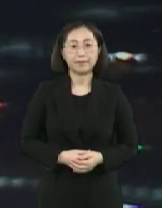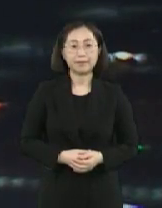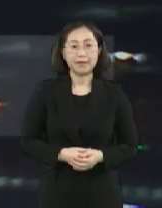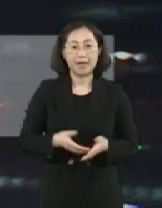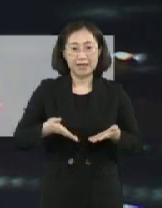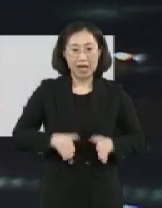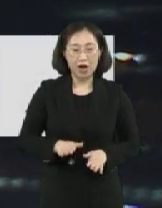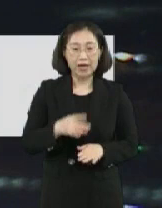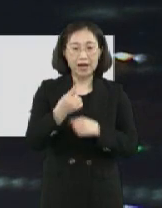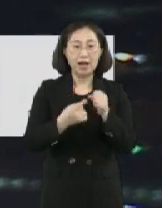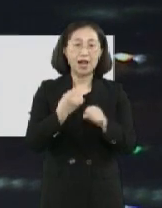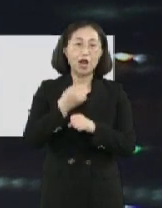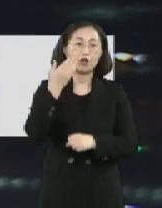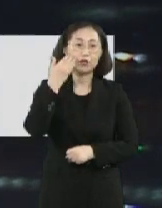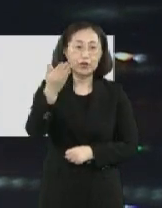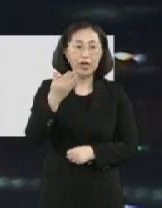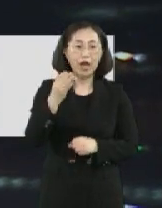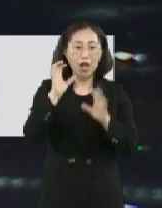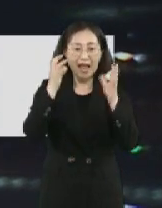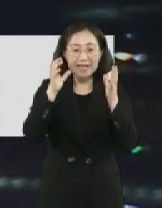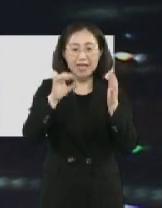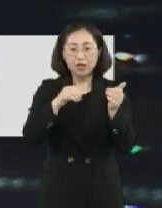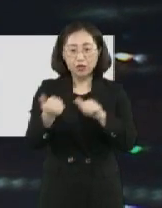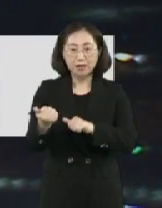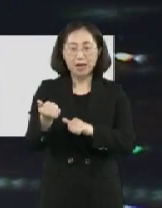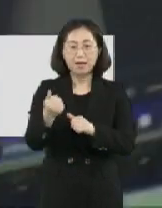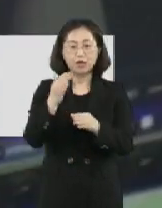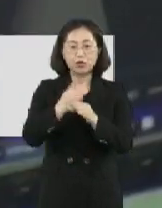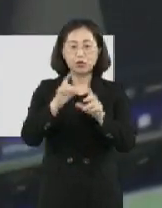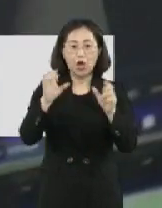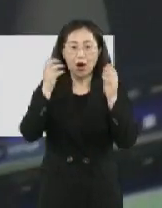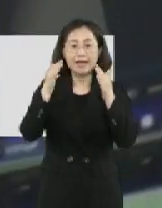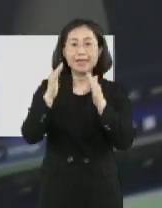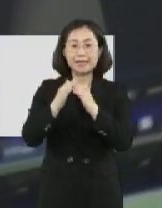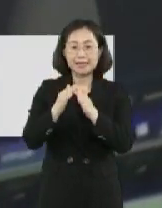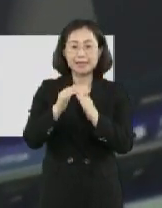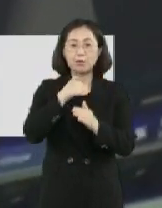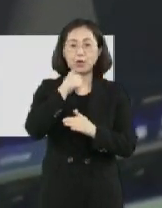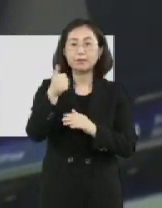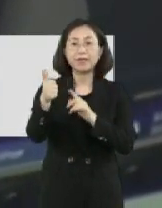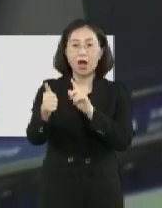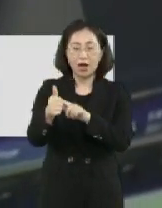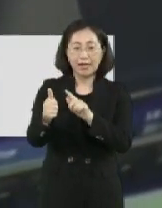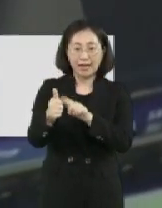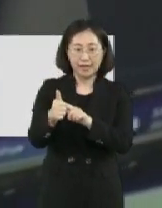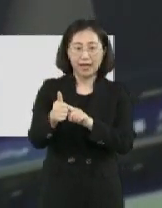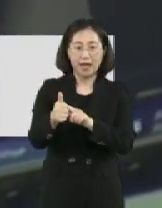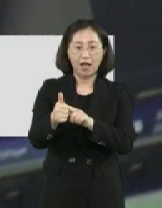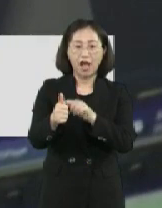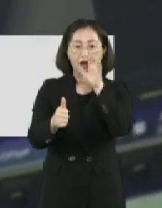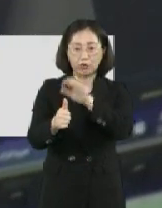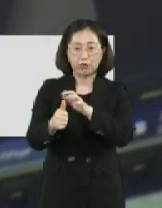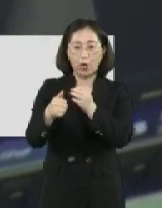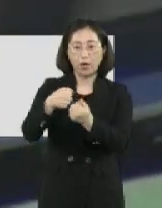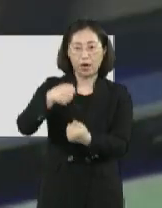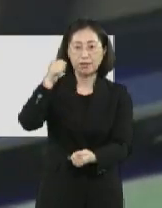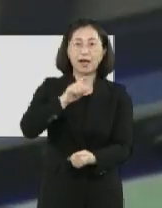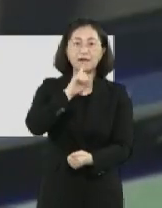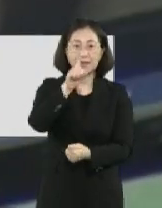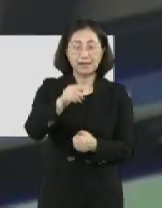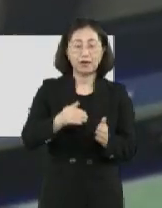생후 21개월 된 원생이 숨진 채 발견된 대전 중구의 한 어린이집 50대 원장 A씨에게